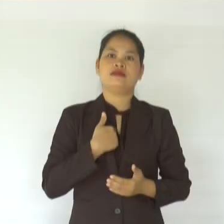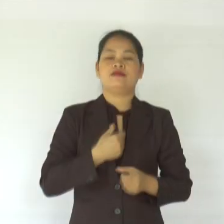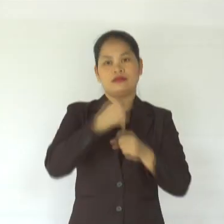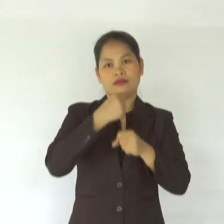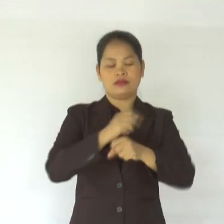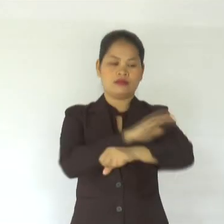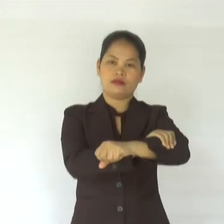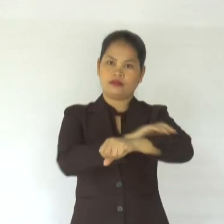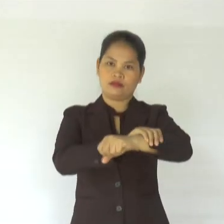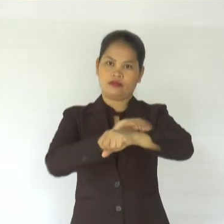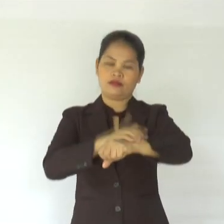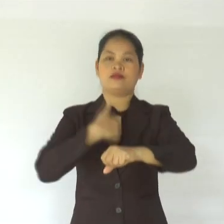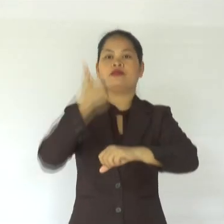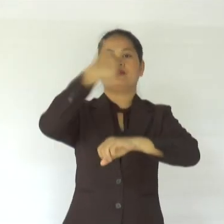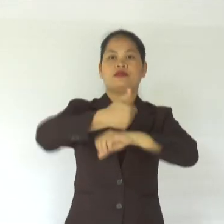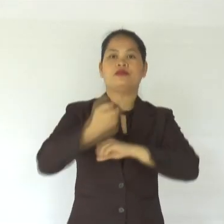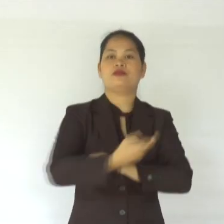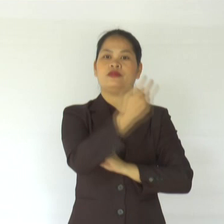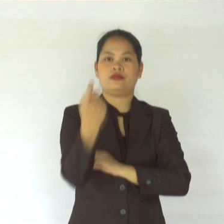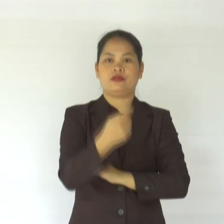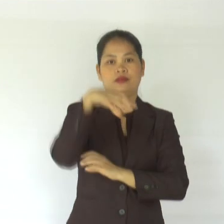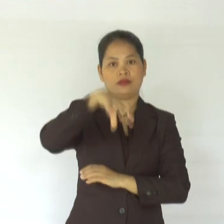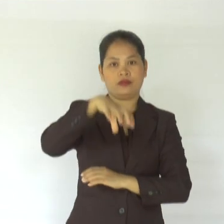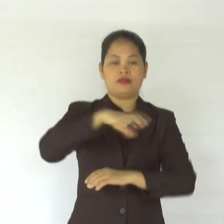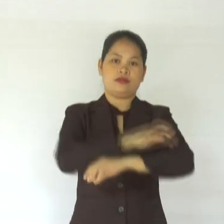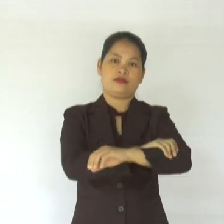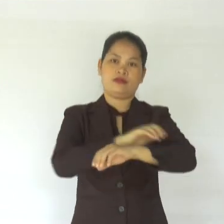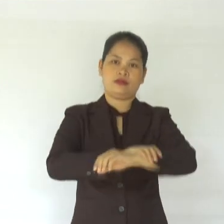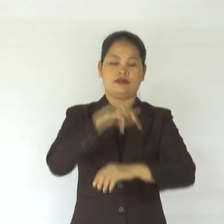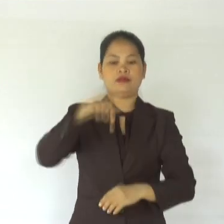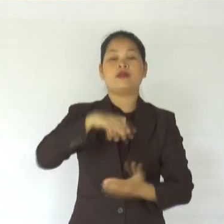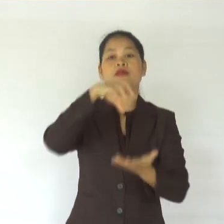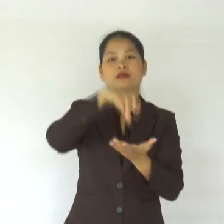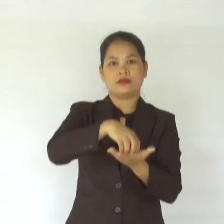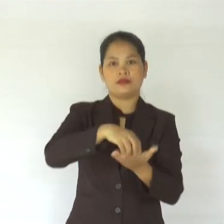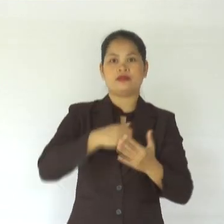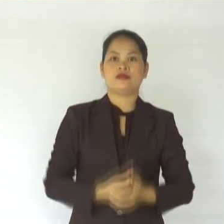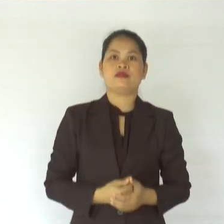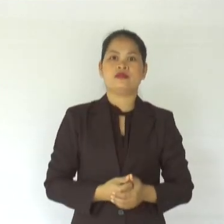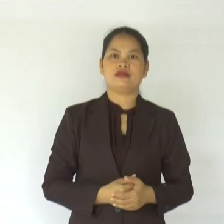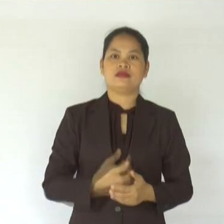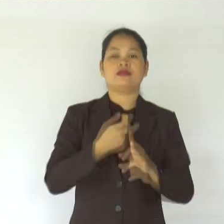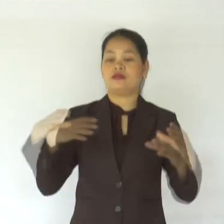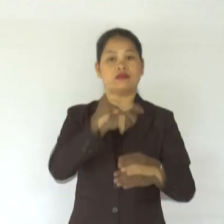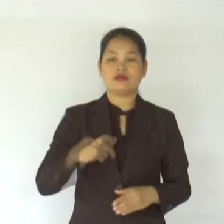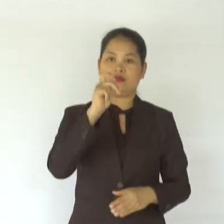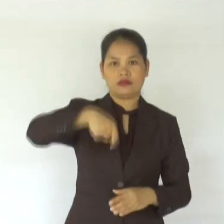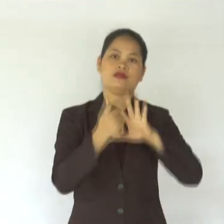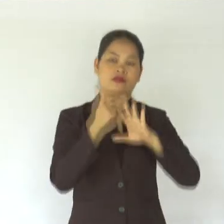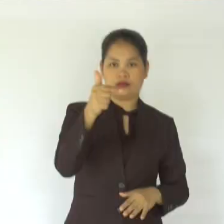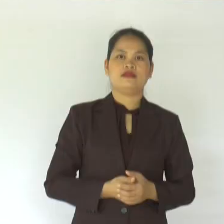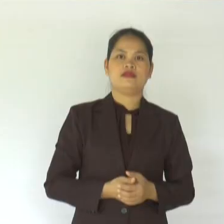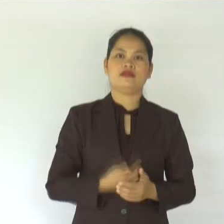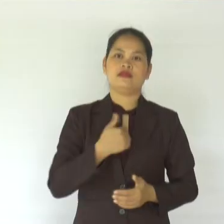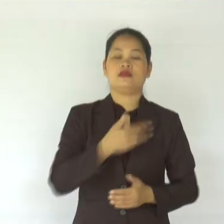Để anh chạy thuật sai hay có gì mà chạy hàng ở mà chạy một đôi đi cao mà xa đá tệ. Này thì có lòng không phải. Ôi tuần thiệt là tên ạ